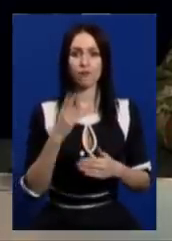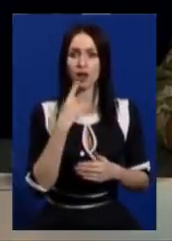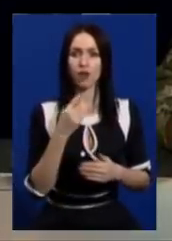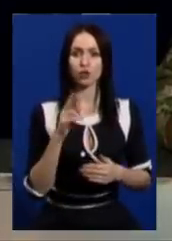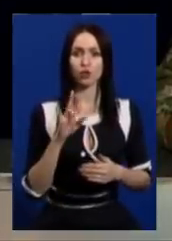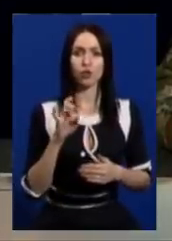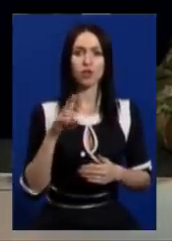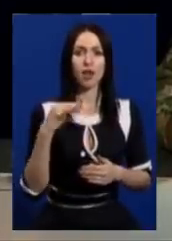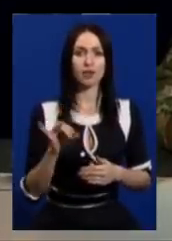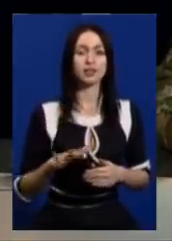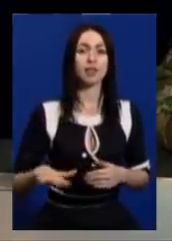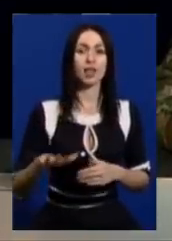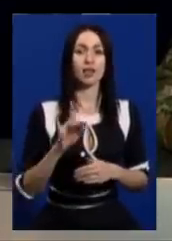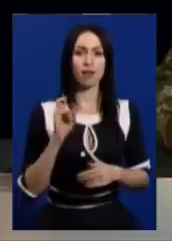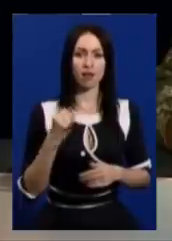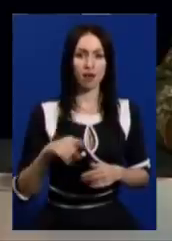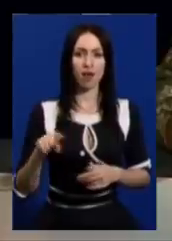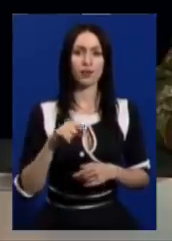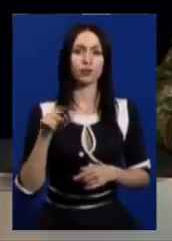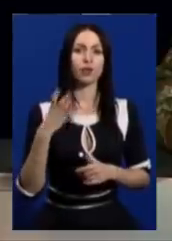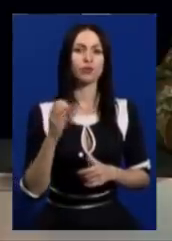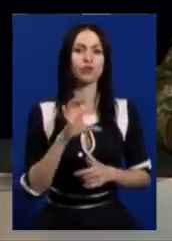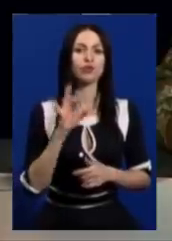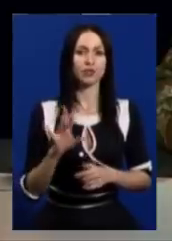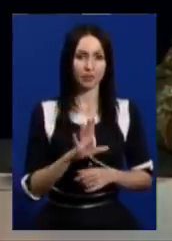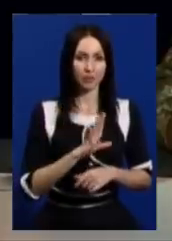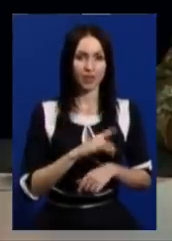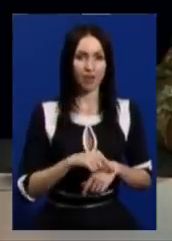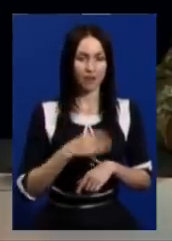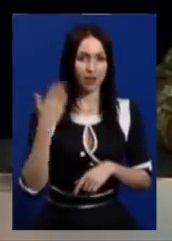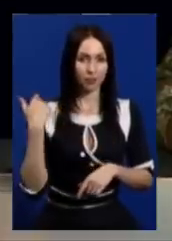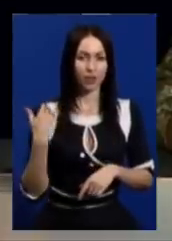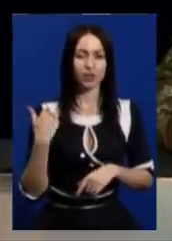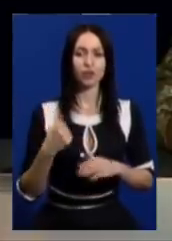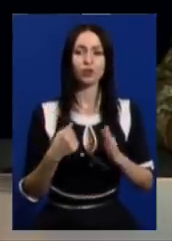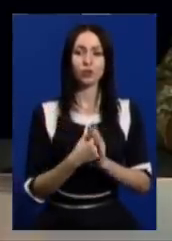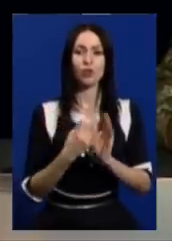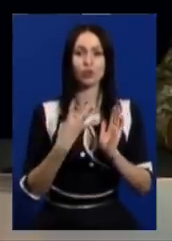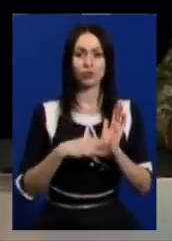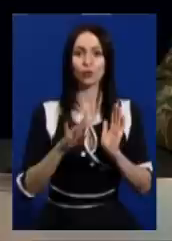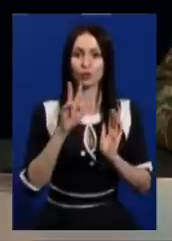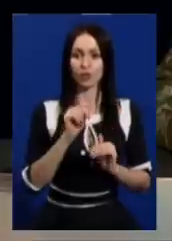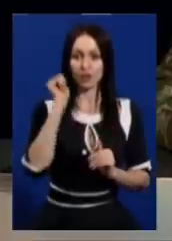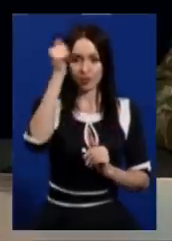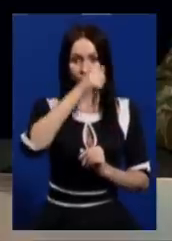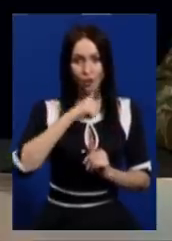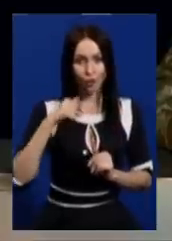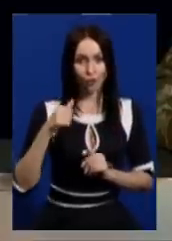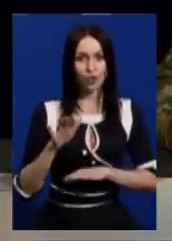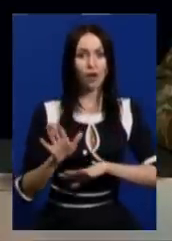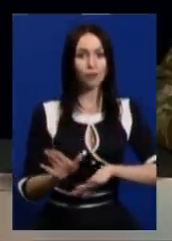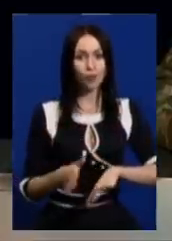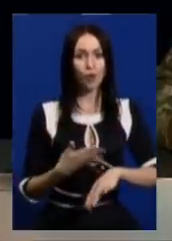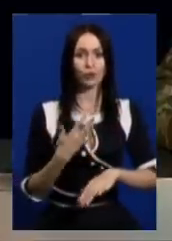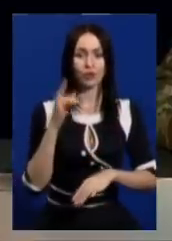край, ну, на той момент ще Совєтський Союз. До 93-го года. После